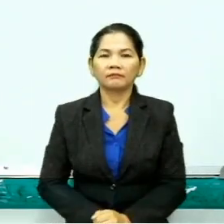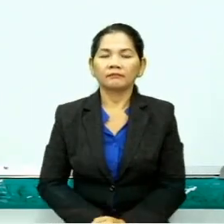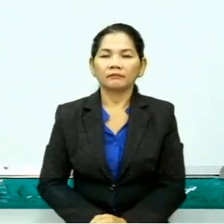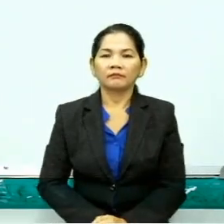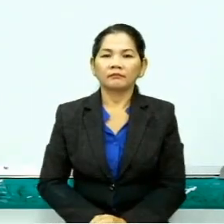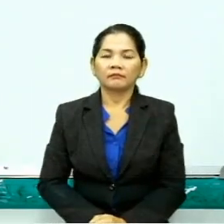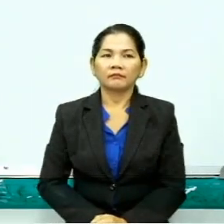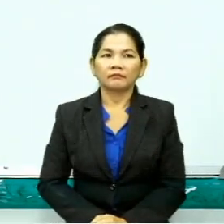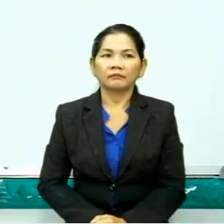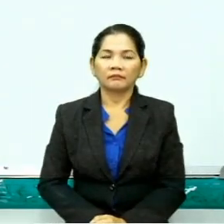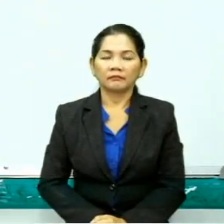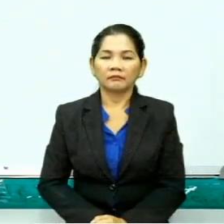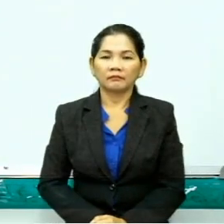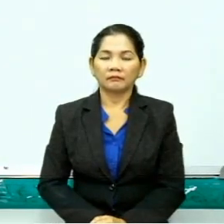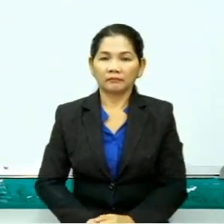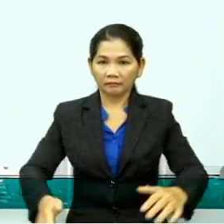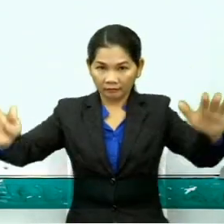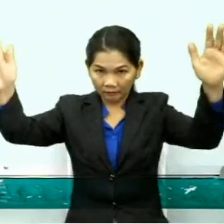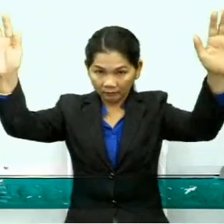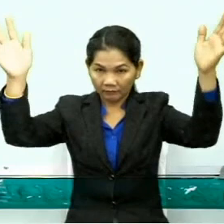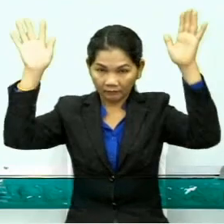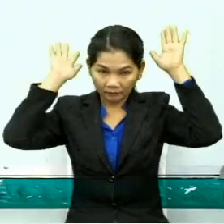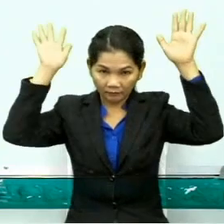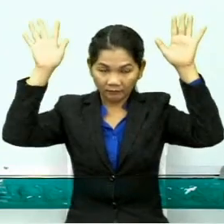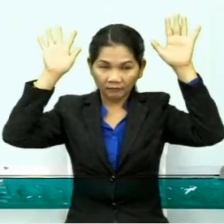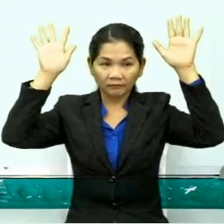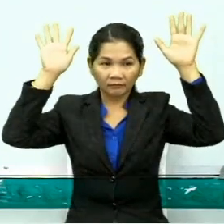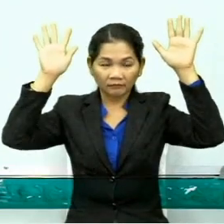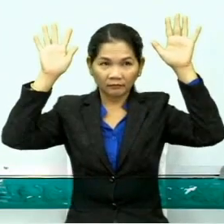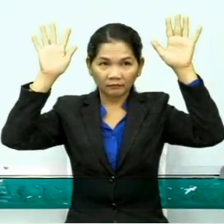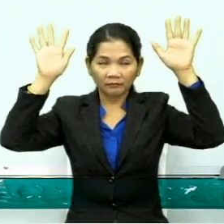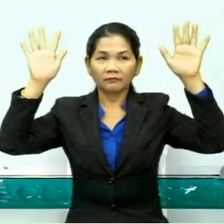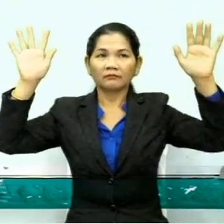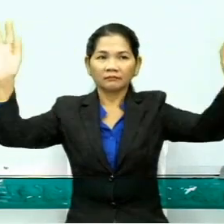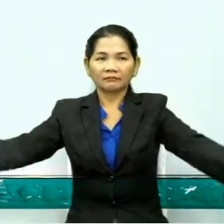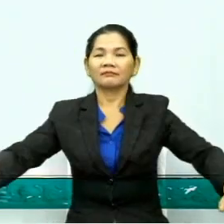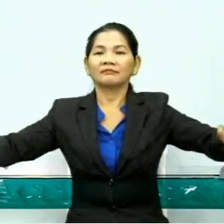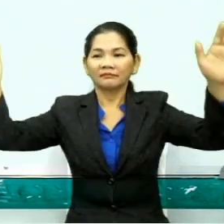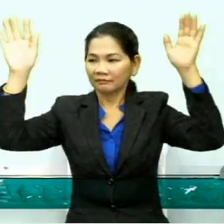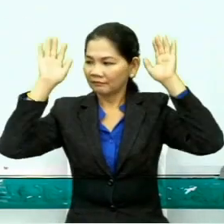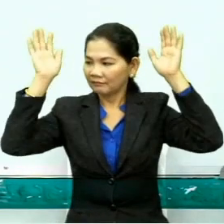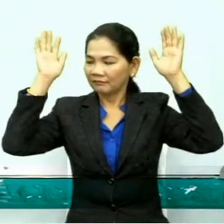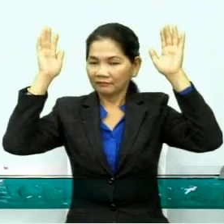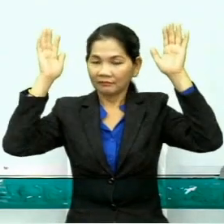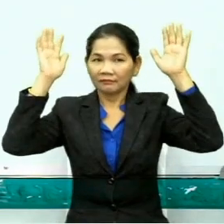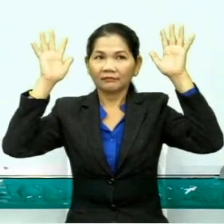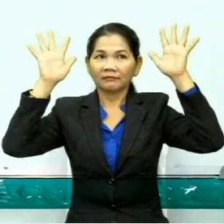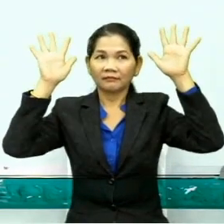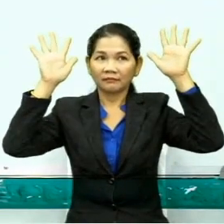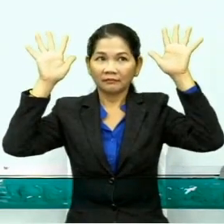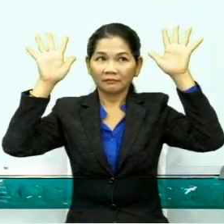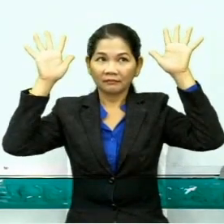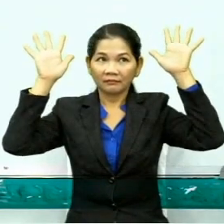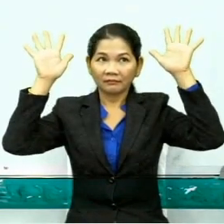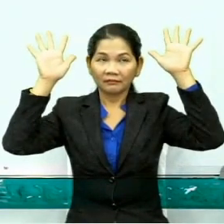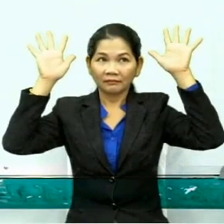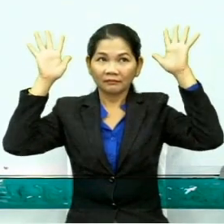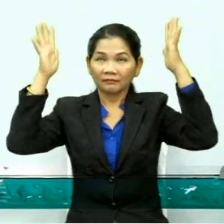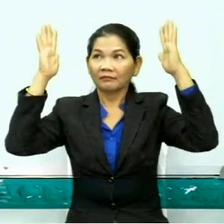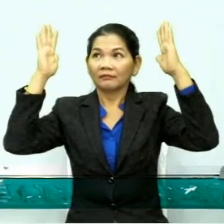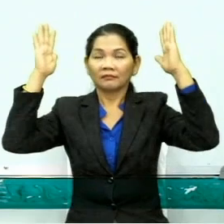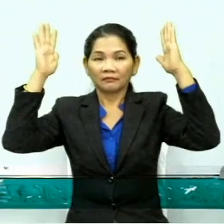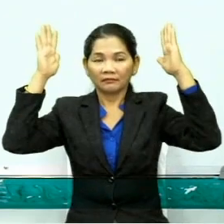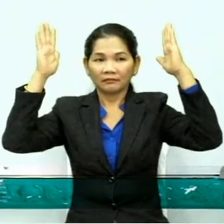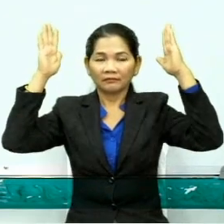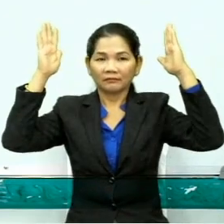con chà tả lỡ con lược đầy làng lửa chà lược đầy làng lửa trắng nó con á chà chẳng con đập ra đầy con cho thật nóng chà